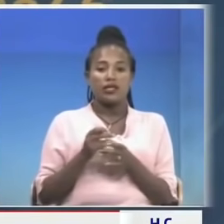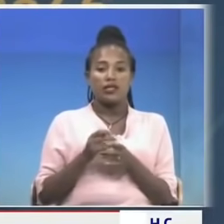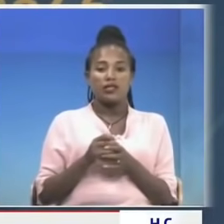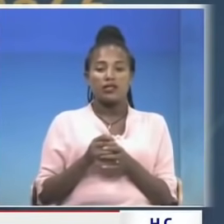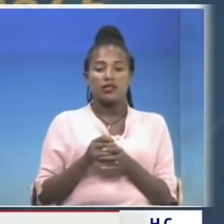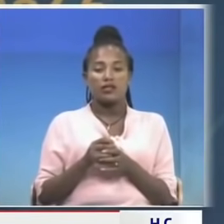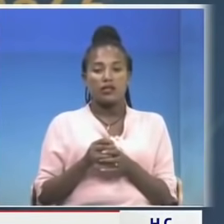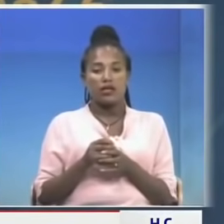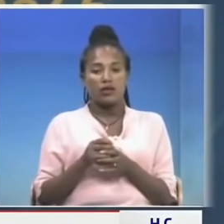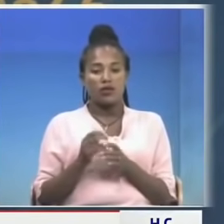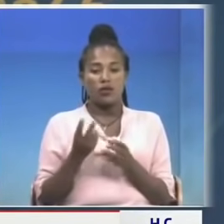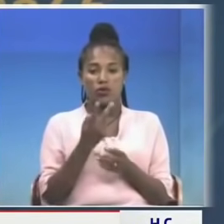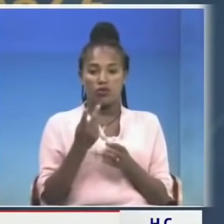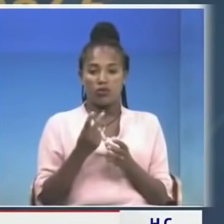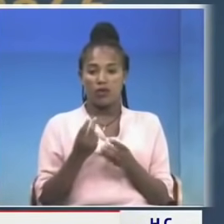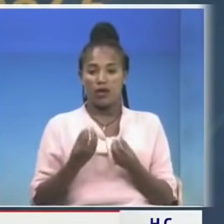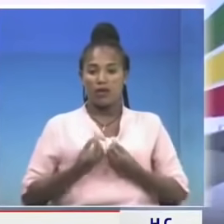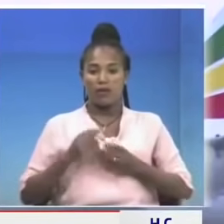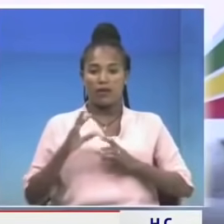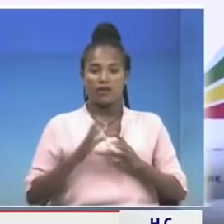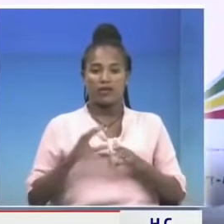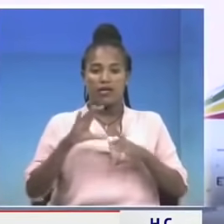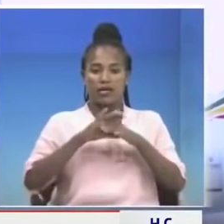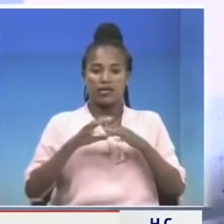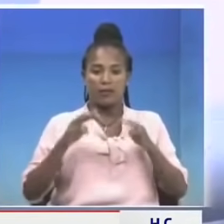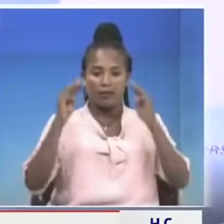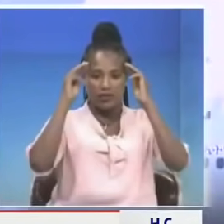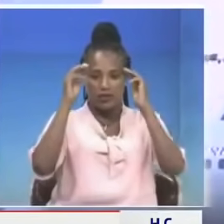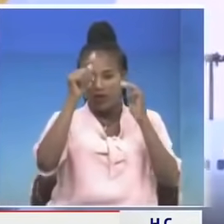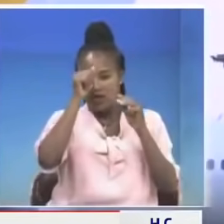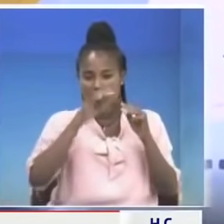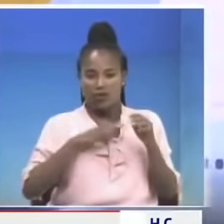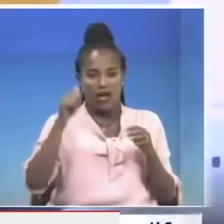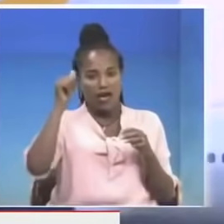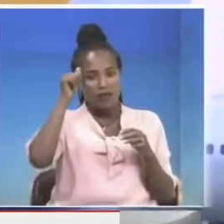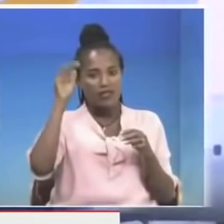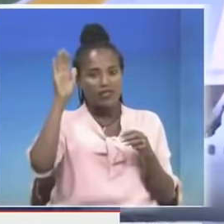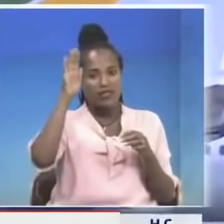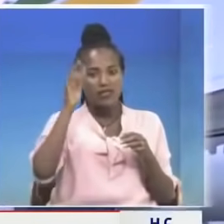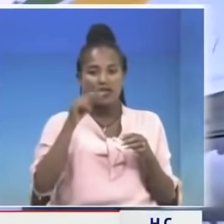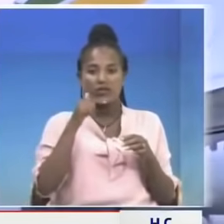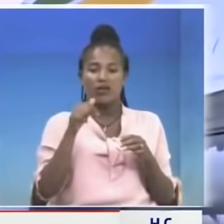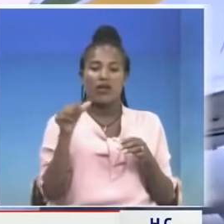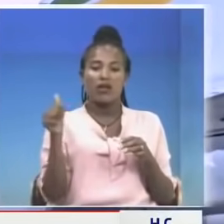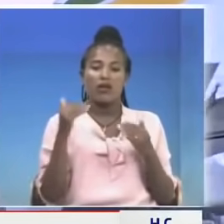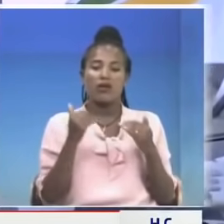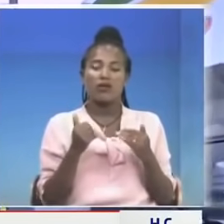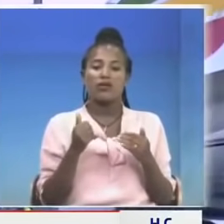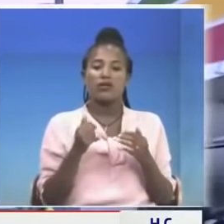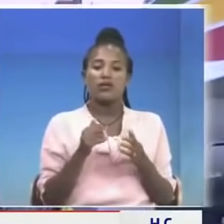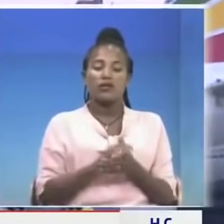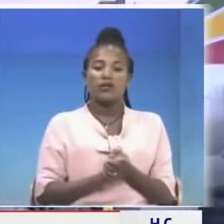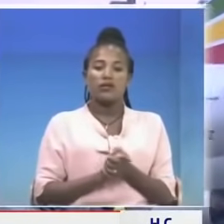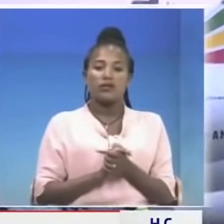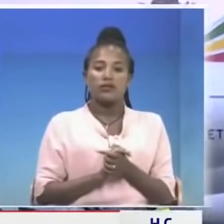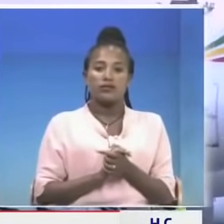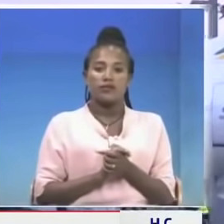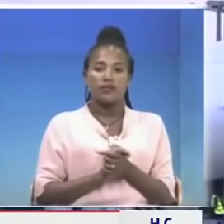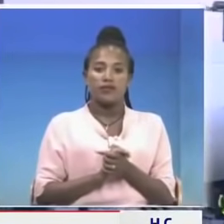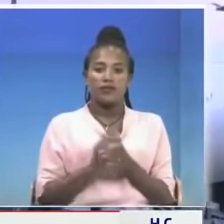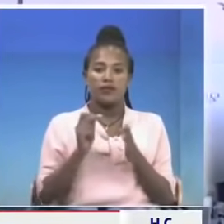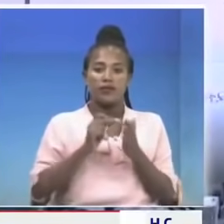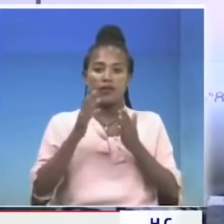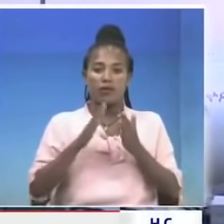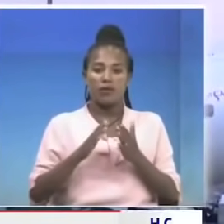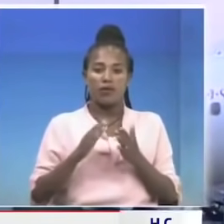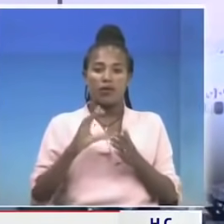ኦማር ጌሌ አቀባበል ያደረጉላቸው የገንዘብ ሚኒስትሩ አቶ አህመድ ሺዴ ናቸው። ሌላኛው አሁን ጂን ሚካኤል ሳም ሉካንዶ ቼንጂ የዲሞክራቲክ